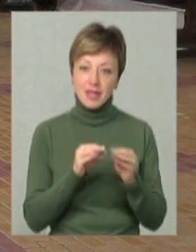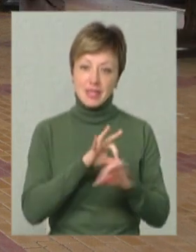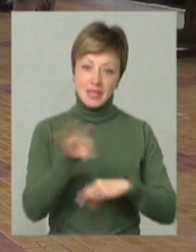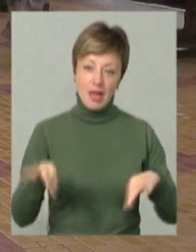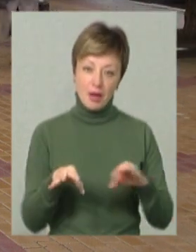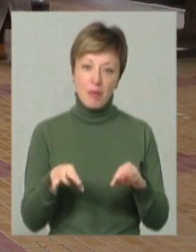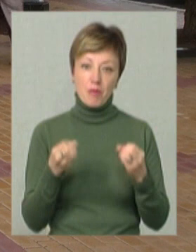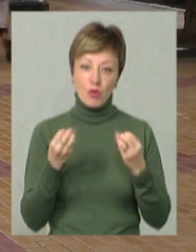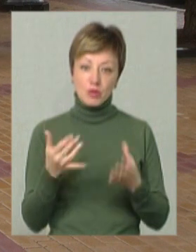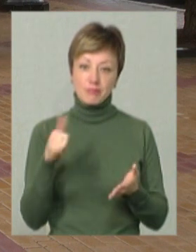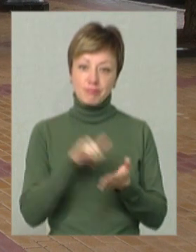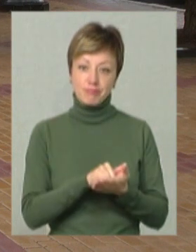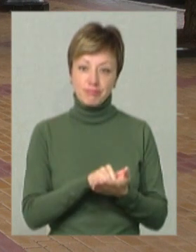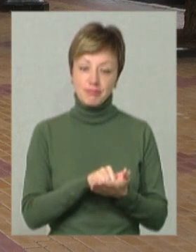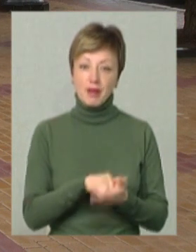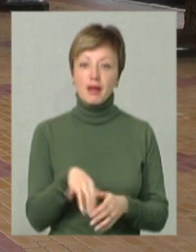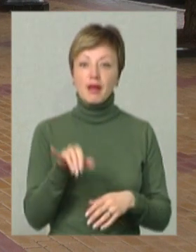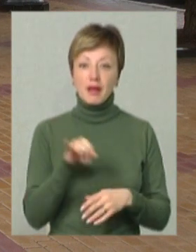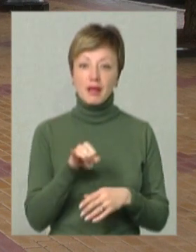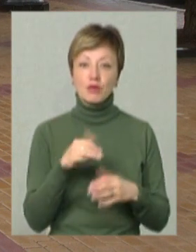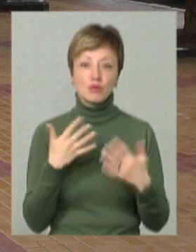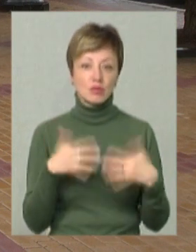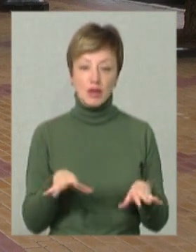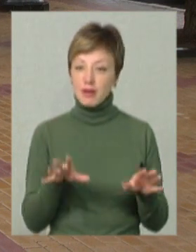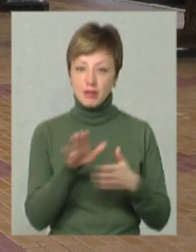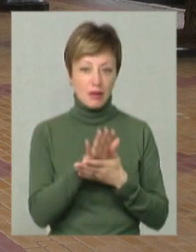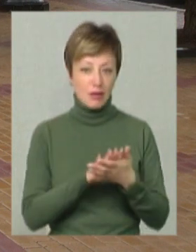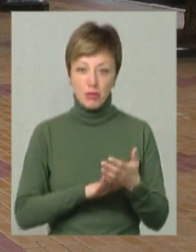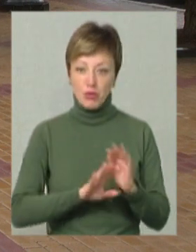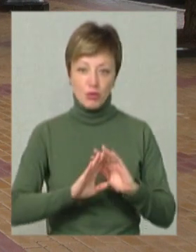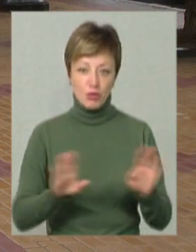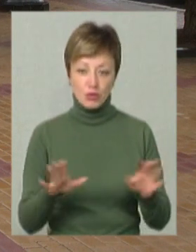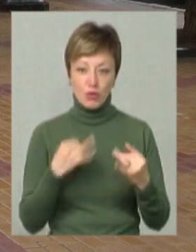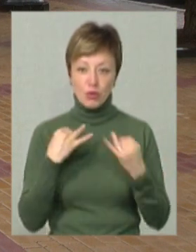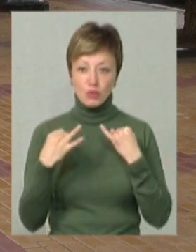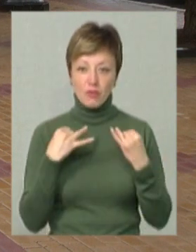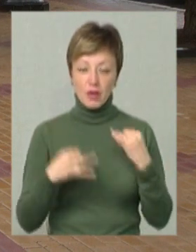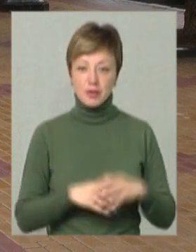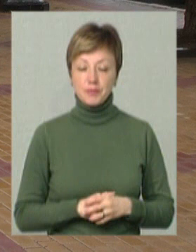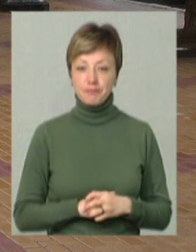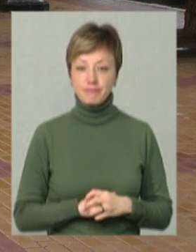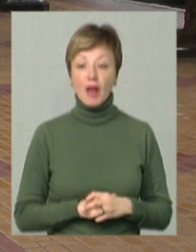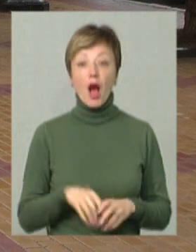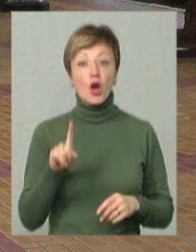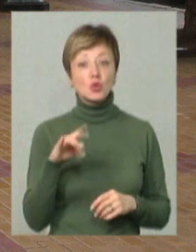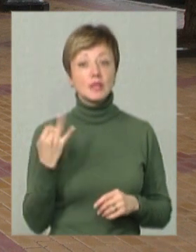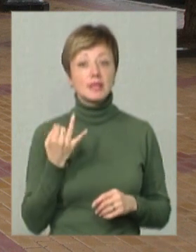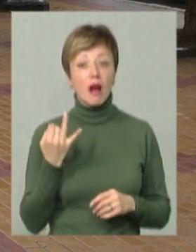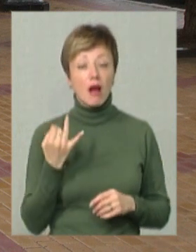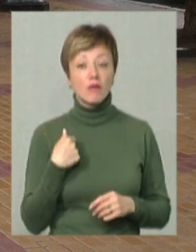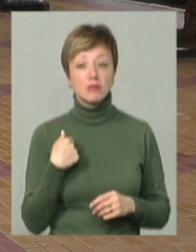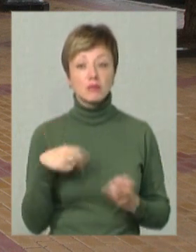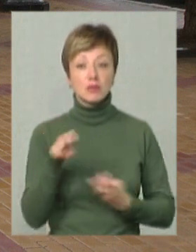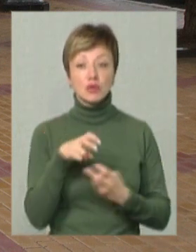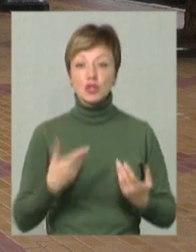просто. Я просто поклала слухавку і вже не продовжувала навіть розмовляти. Що цікаво, ми